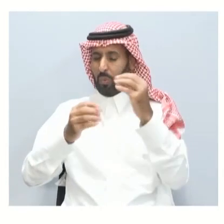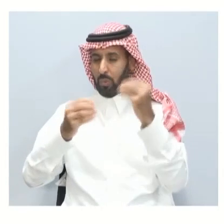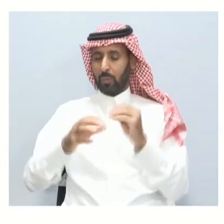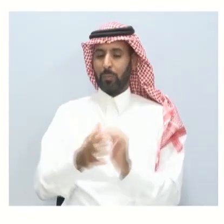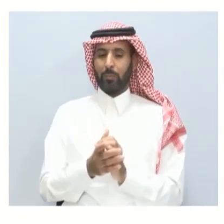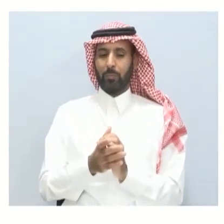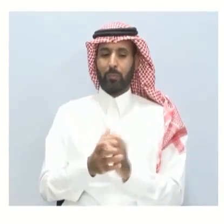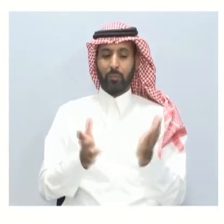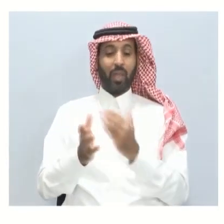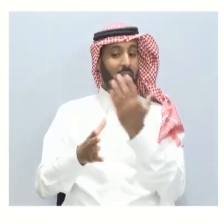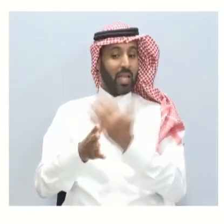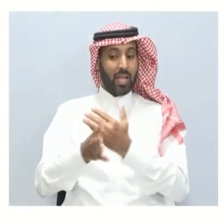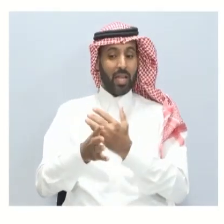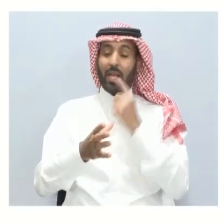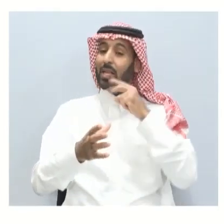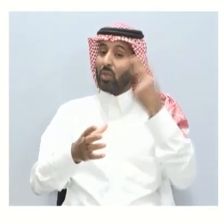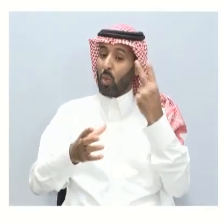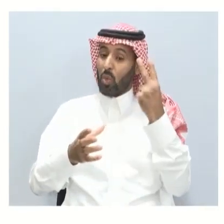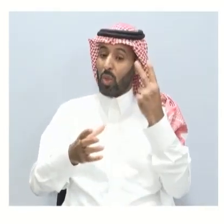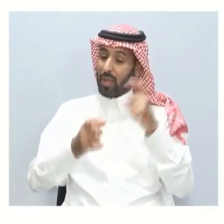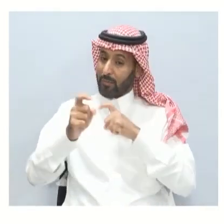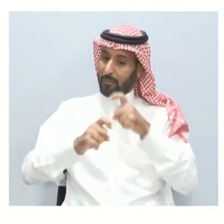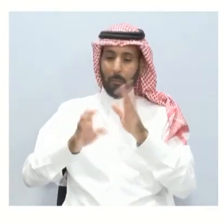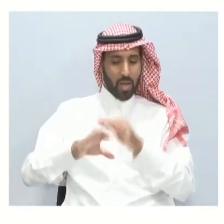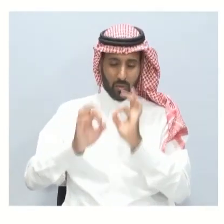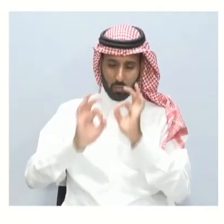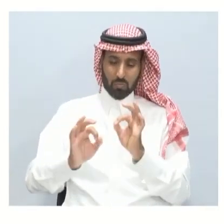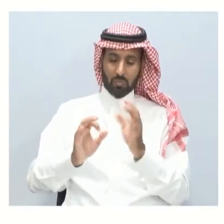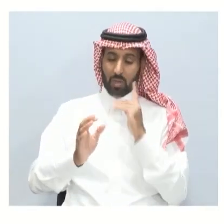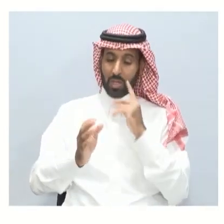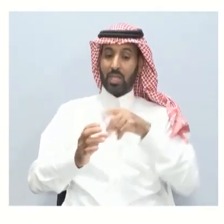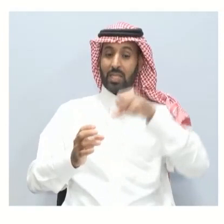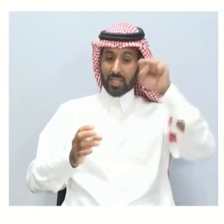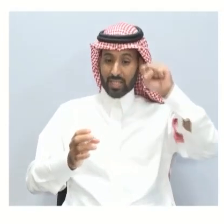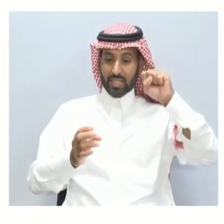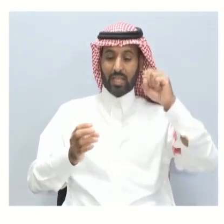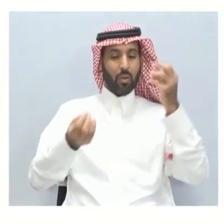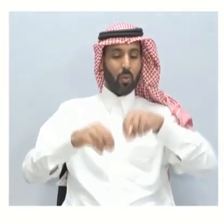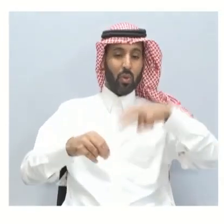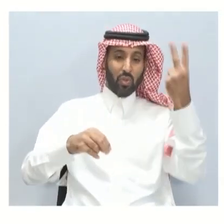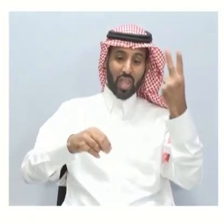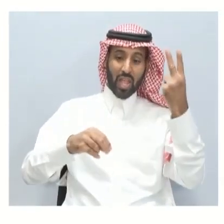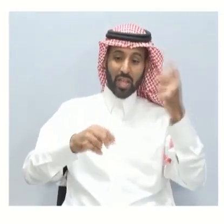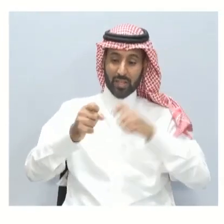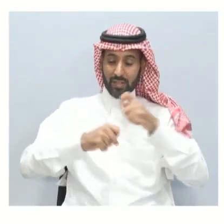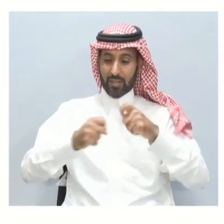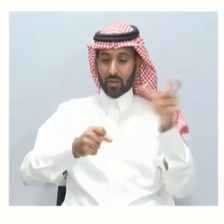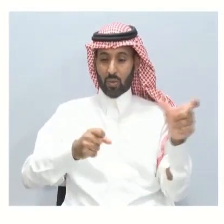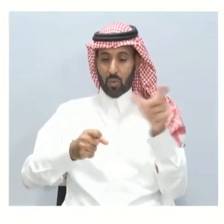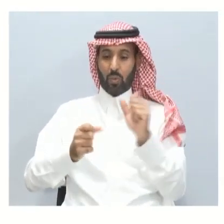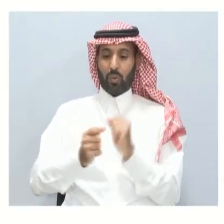تماما لان مستويات الاس تتسل الكترونين على الاكثر فان فئه الاس فقط تشتمل مجموعتين